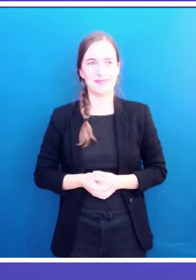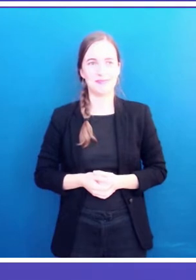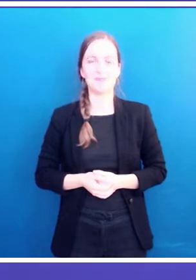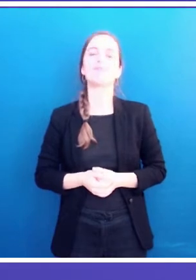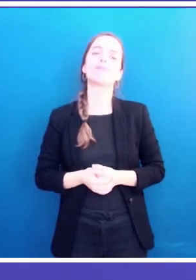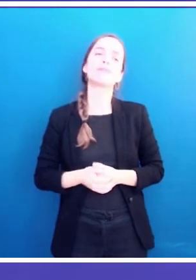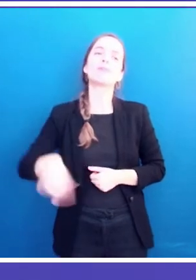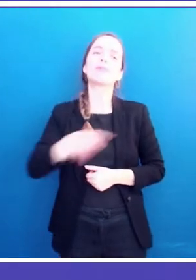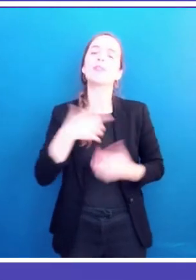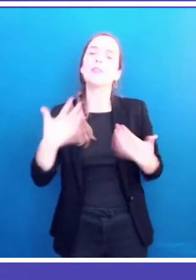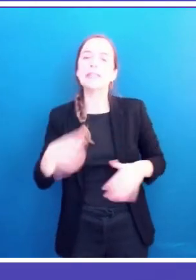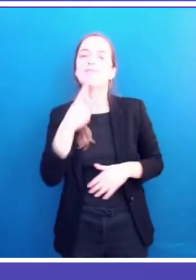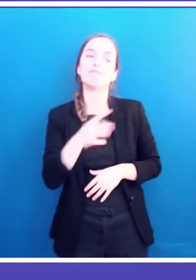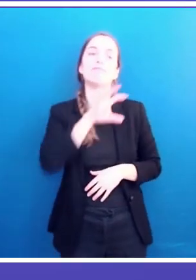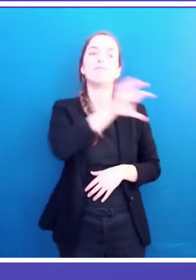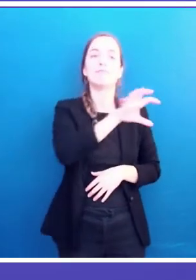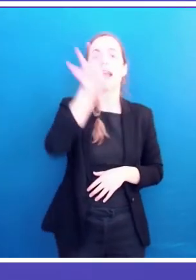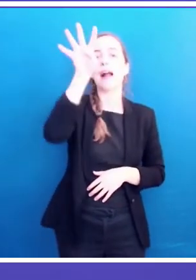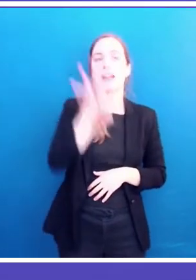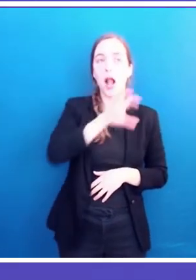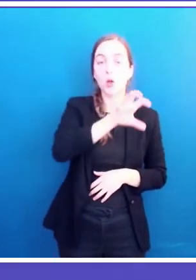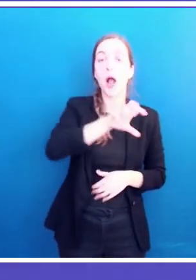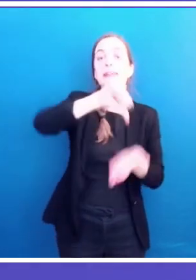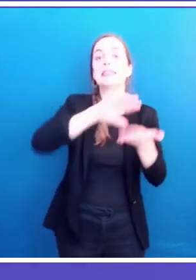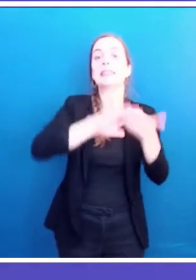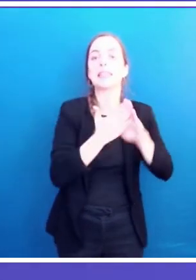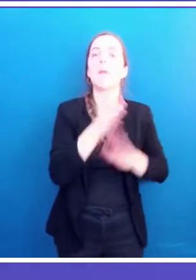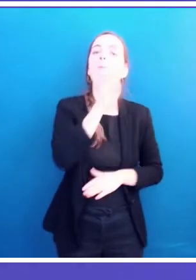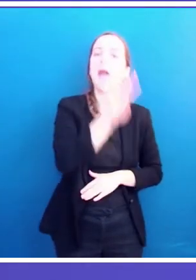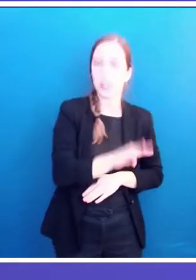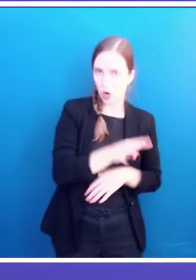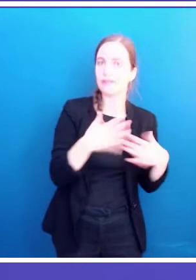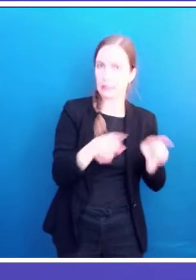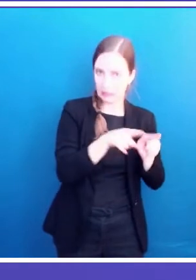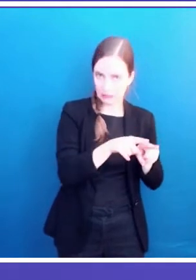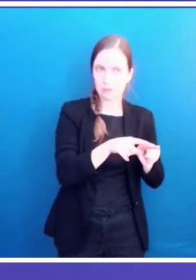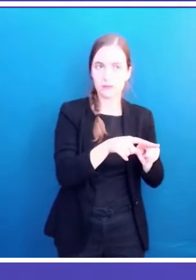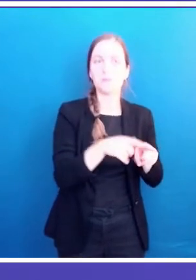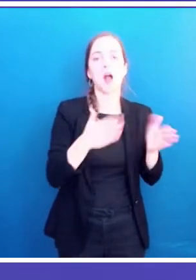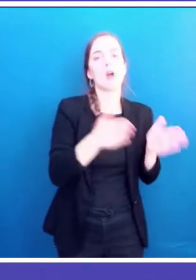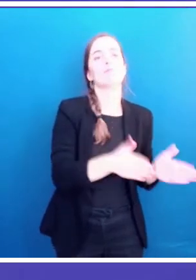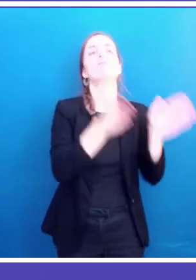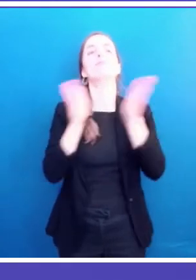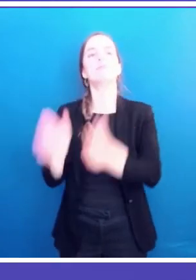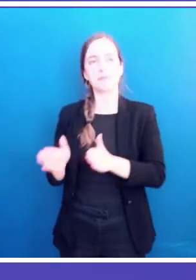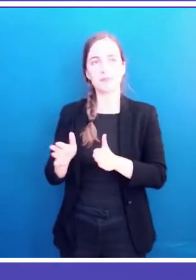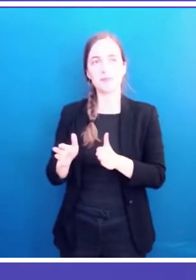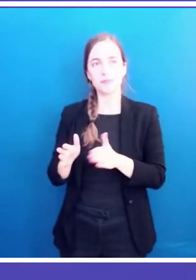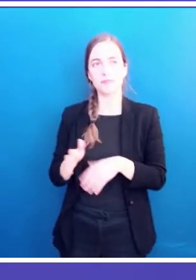المجتمع المدني ولنعطي الكلمة إلى من يمثل المنظمات